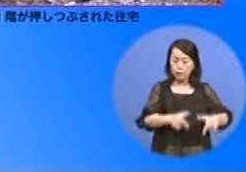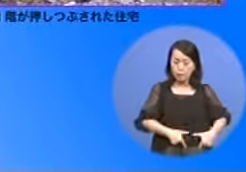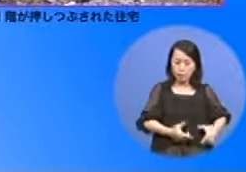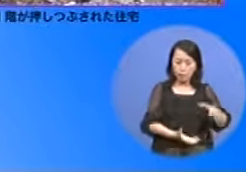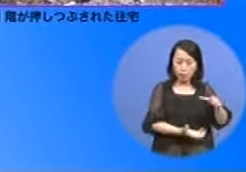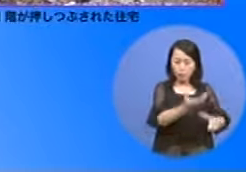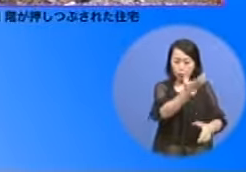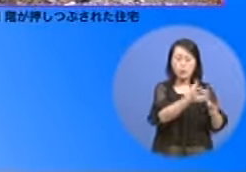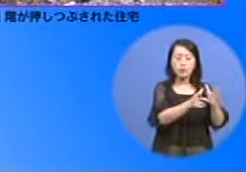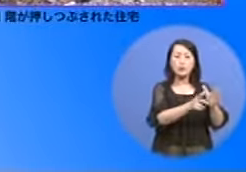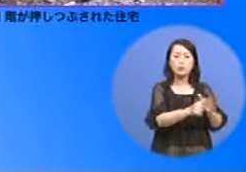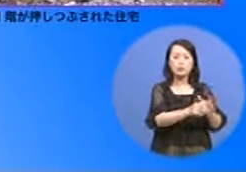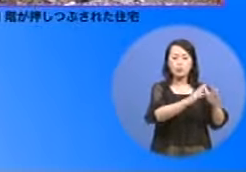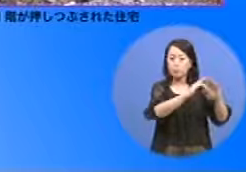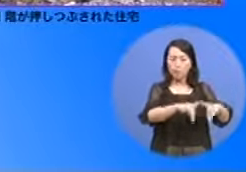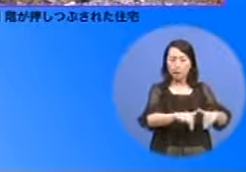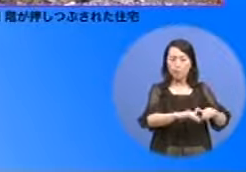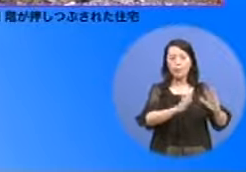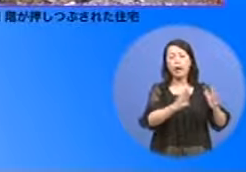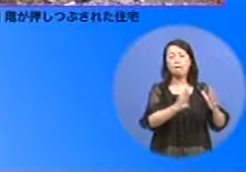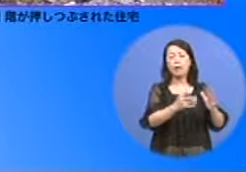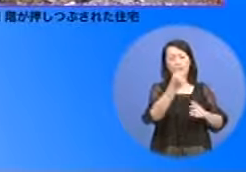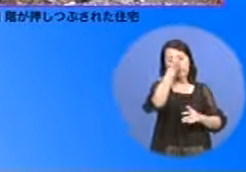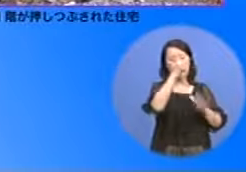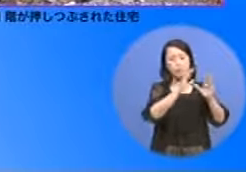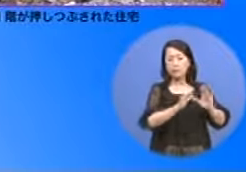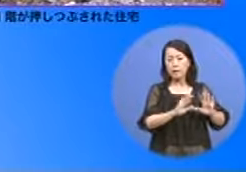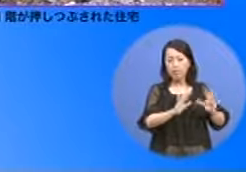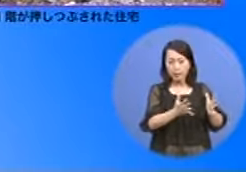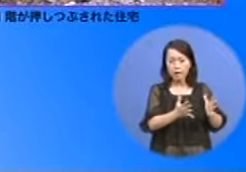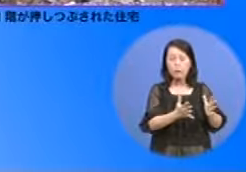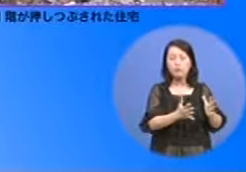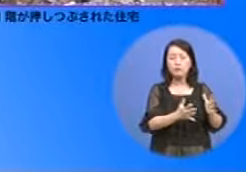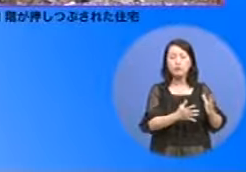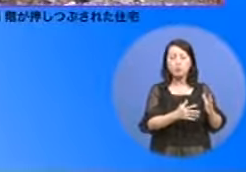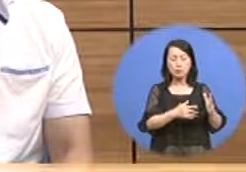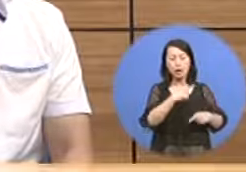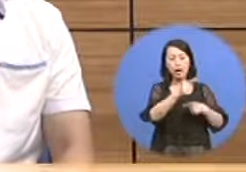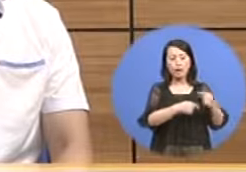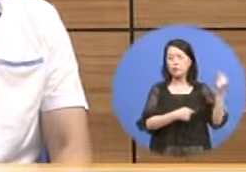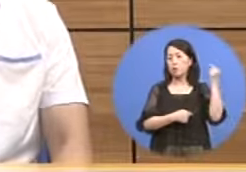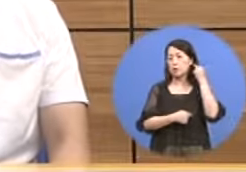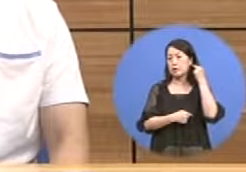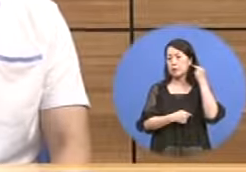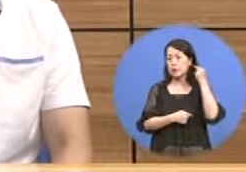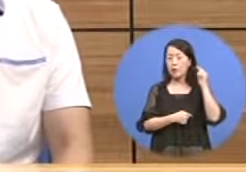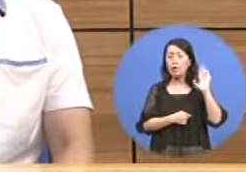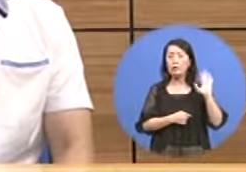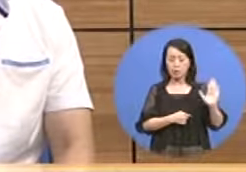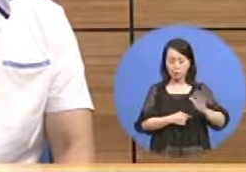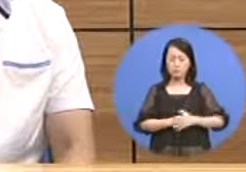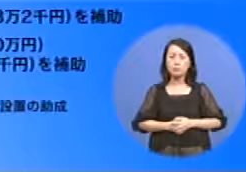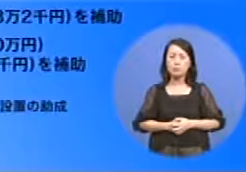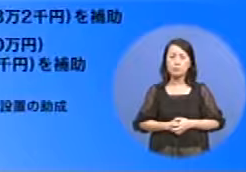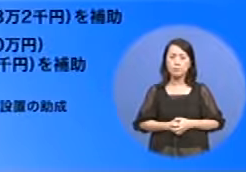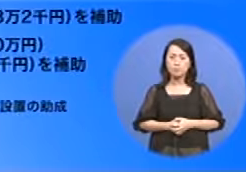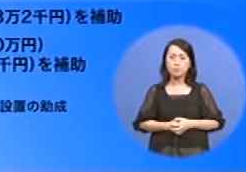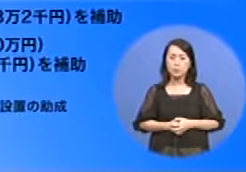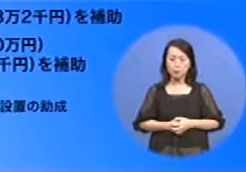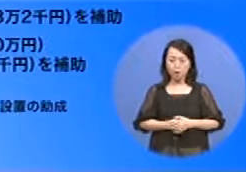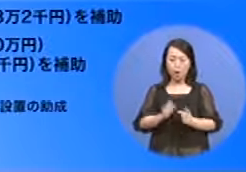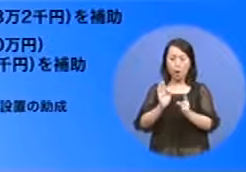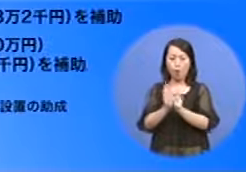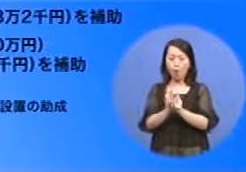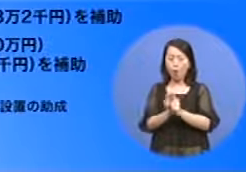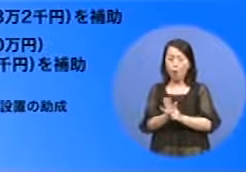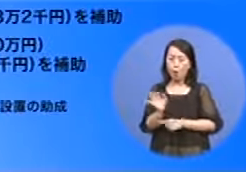がなかったというような話も災害派遣に行った職員が見てきています。いろんな補助制度を設け